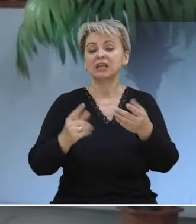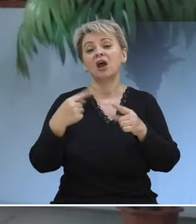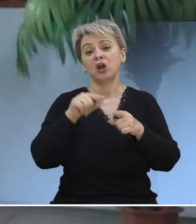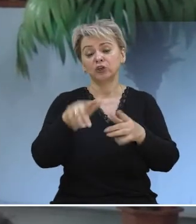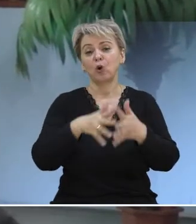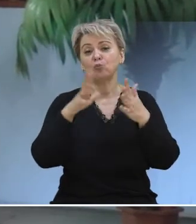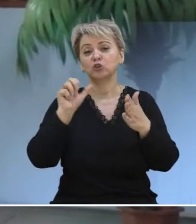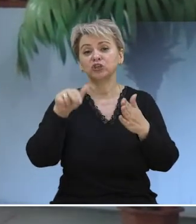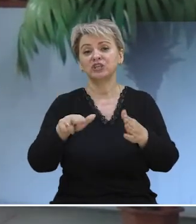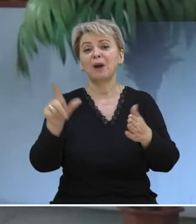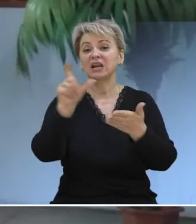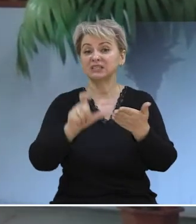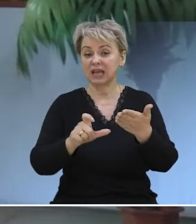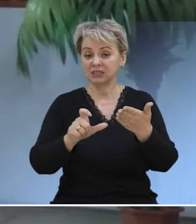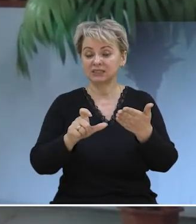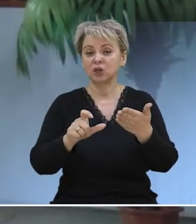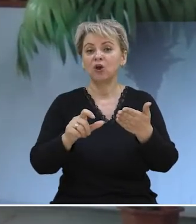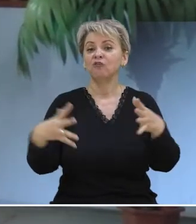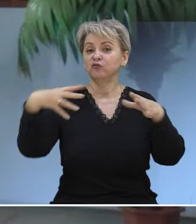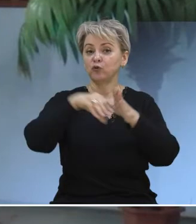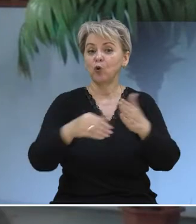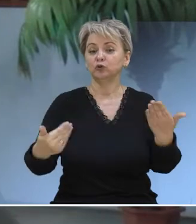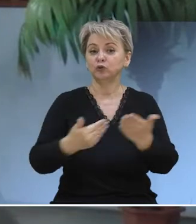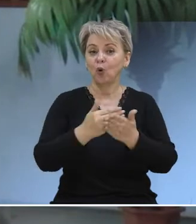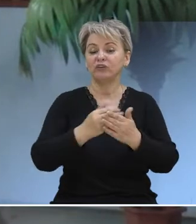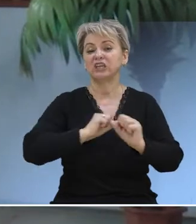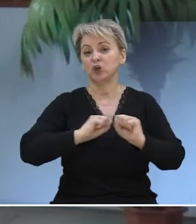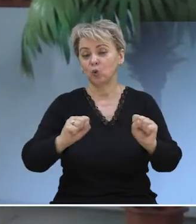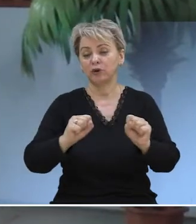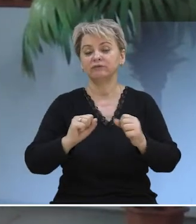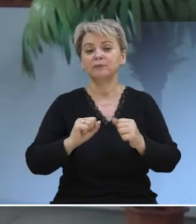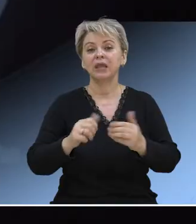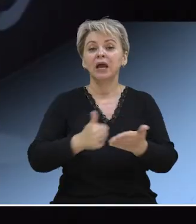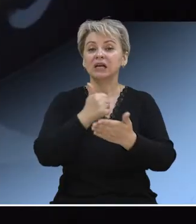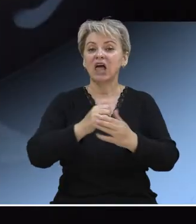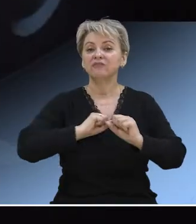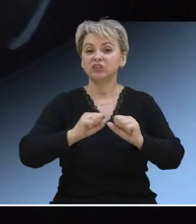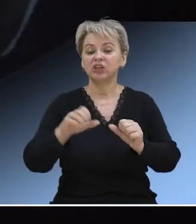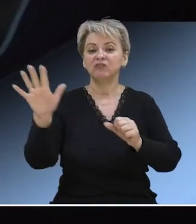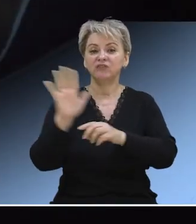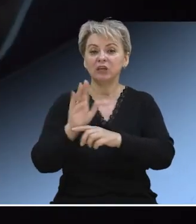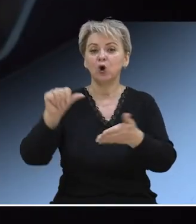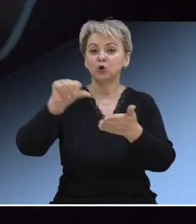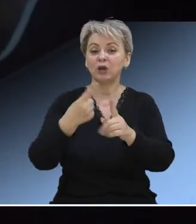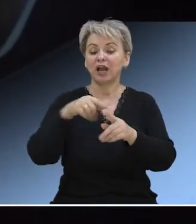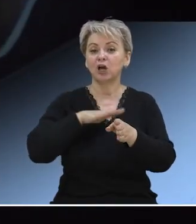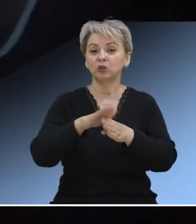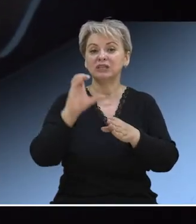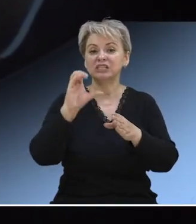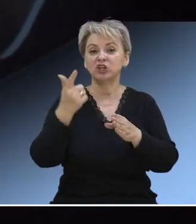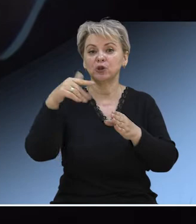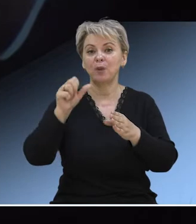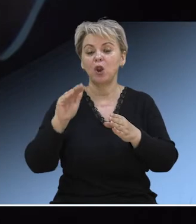есть сценарий, это он больше, чем рассказ. Вот, ввел новые линии сюжетные. Главный герой фильма, роль